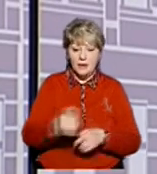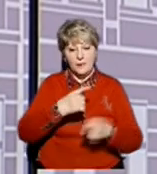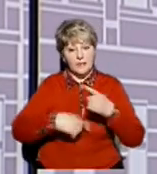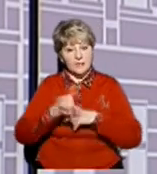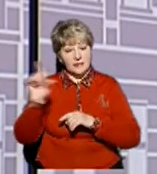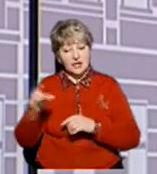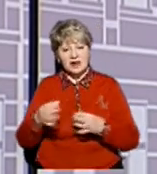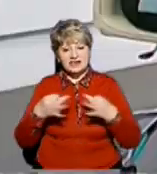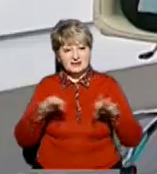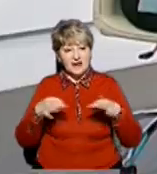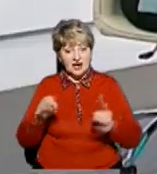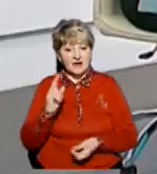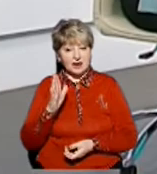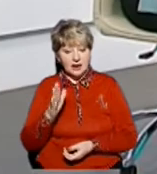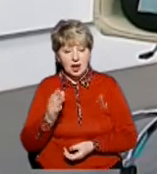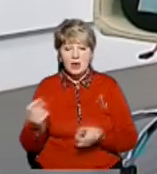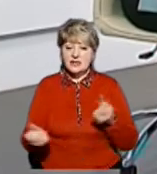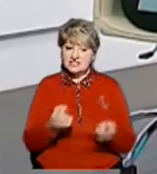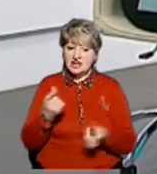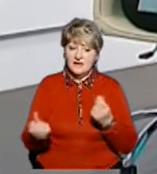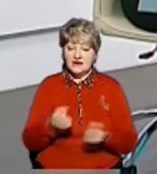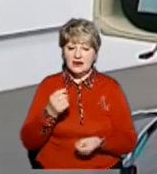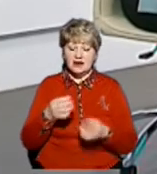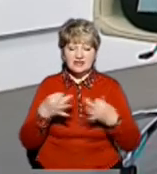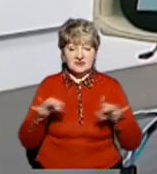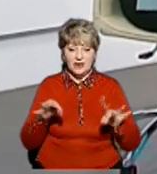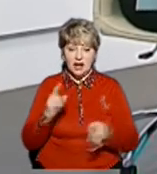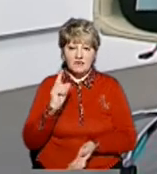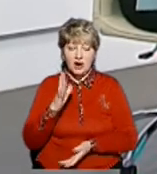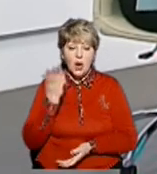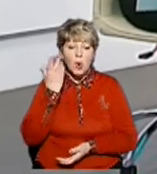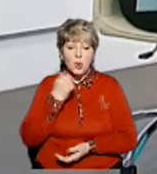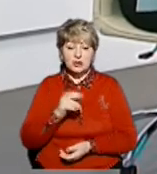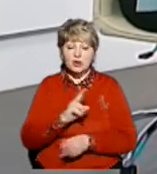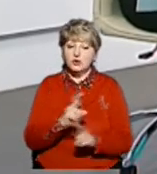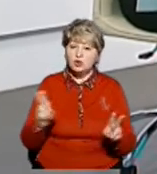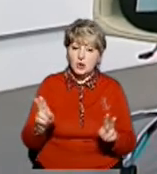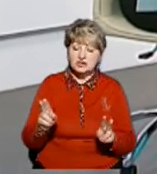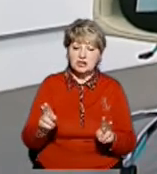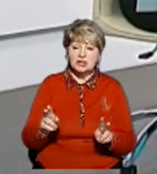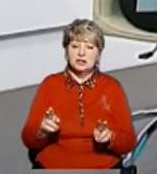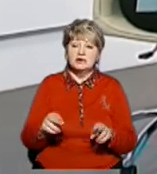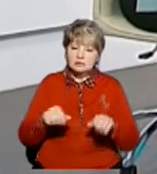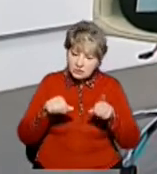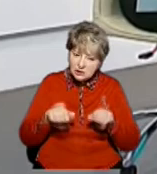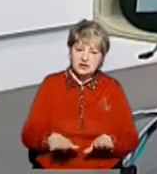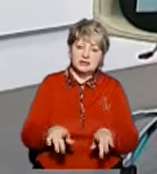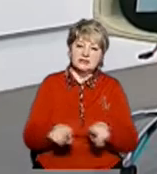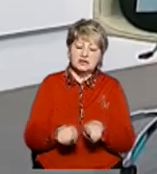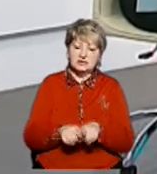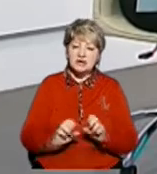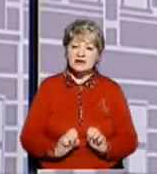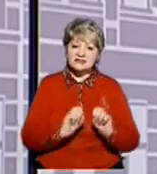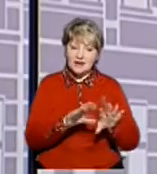Звільняється таким чином квартира. З'являються вільні квартири, коли хтось все-таки зважився здавати свою